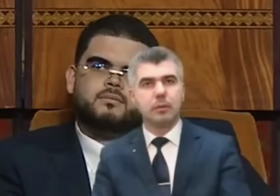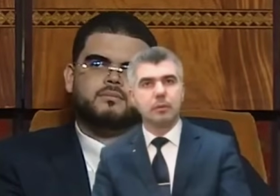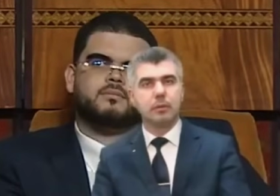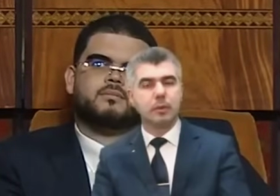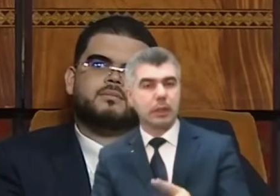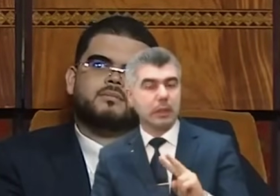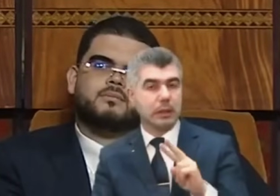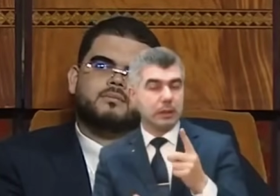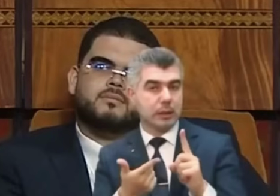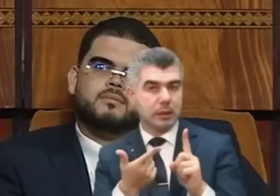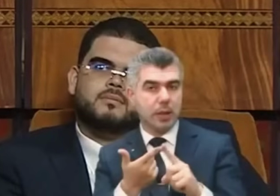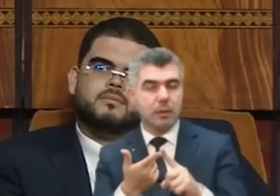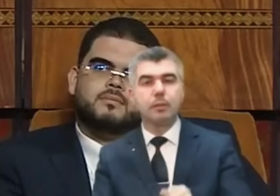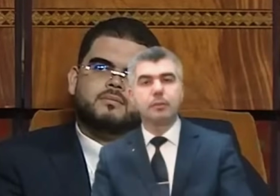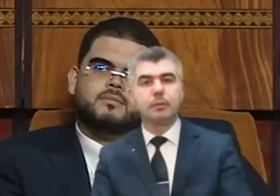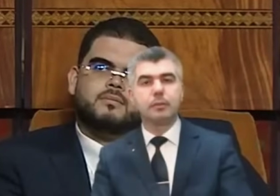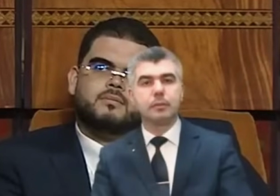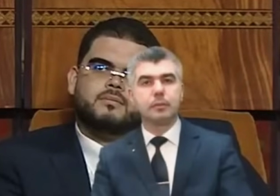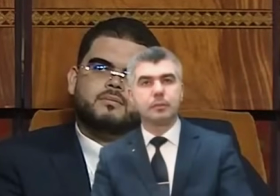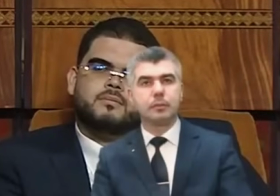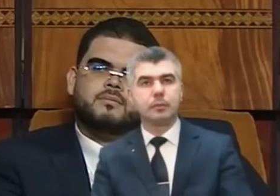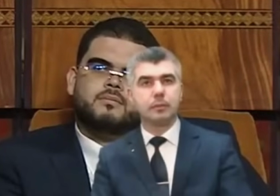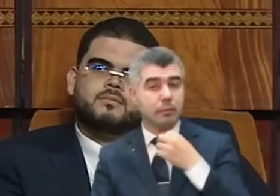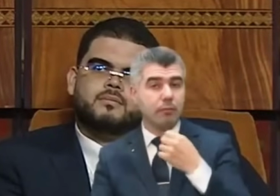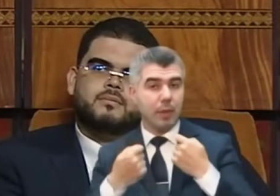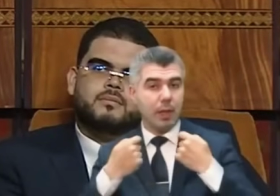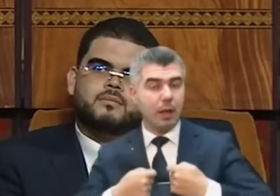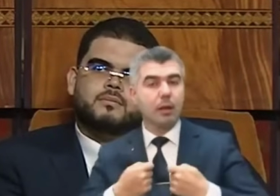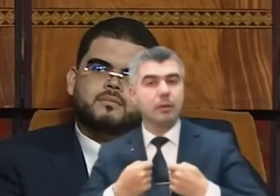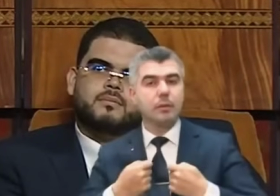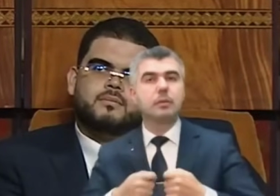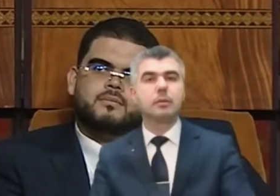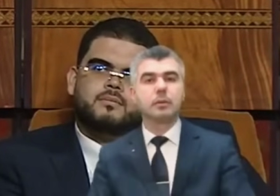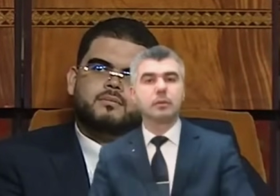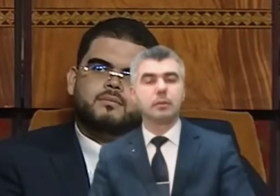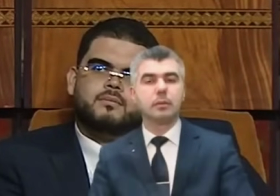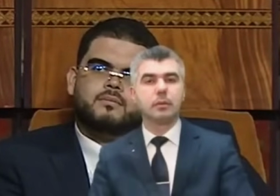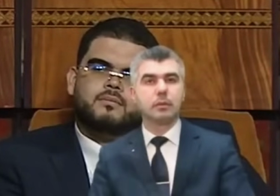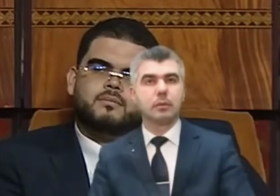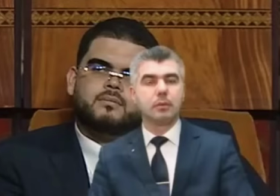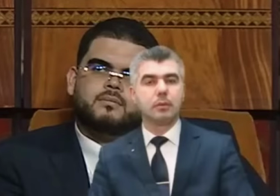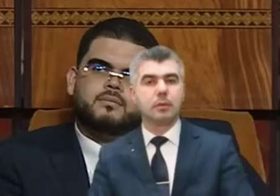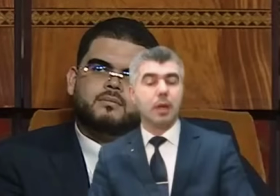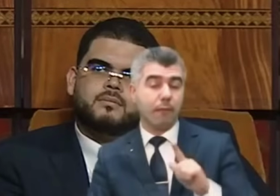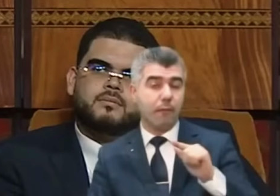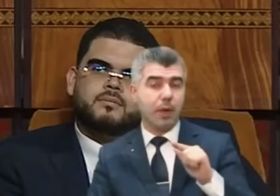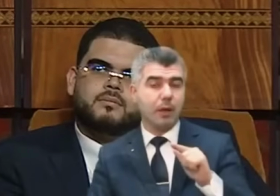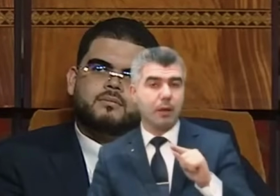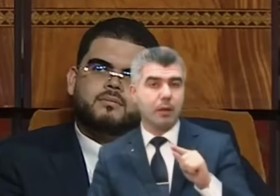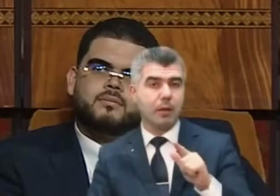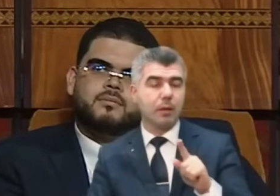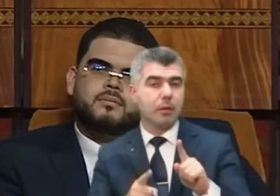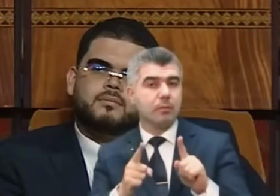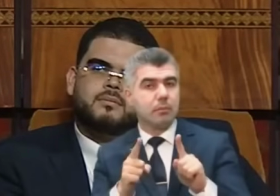الحالة الأمر الثاني اللي بغيت نتكلم فيها السيد الرئيس المحترم هو أنه كاين امور اللي كتبت